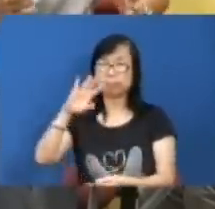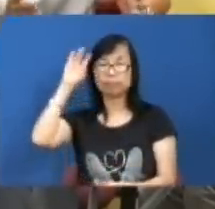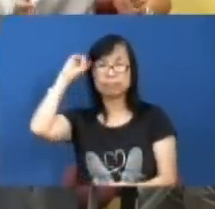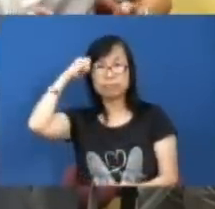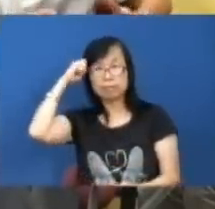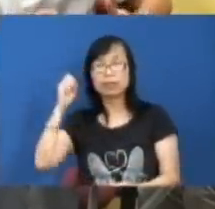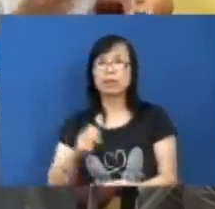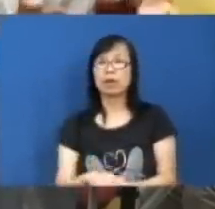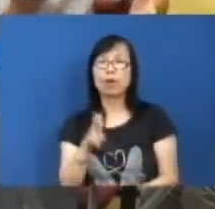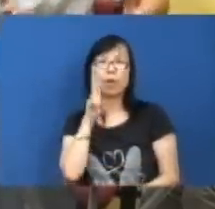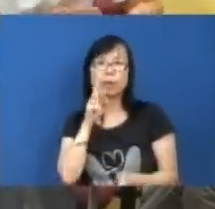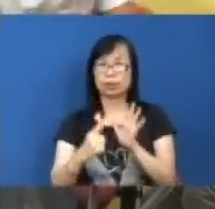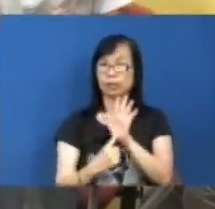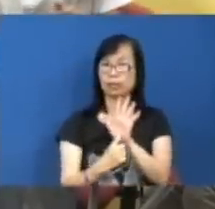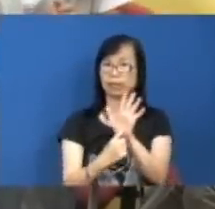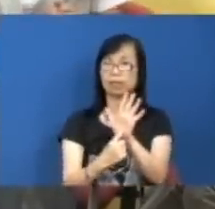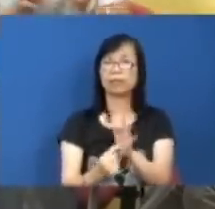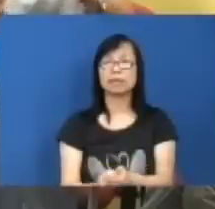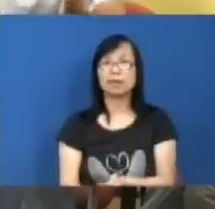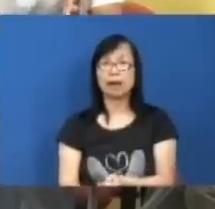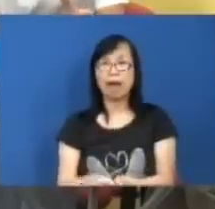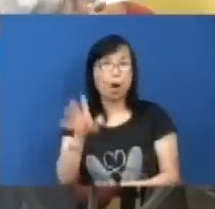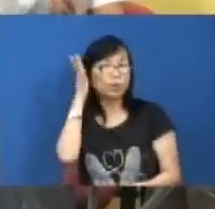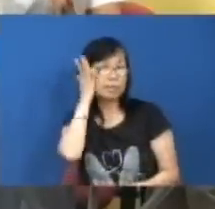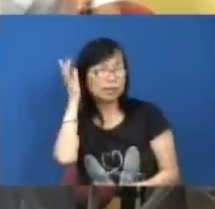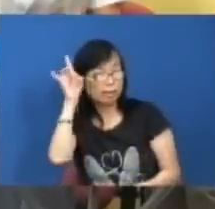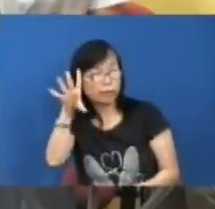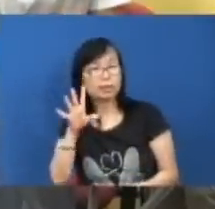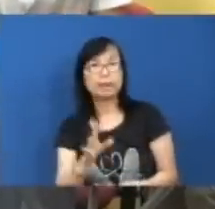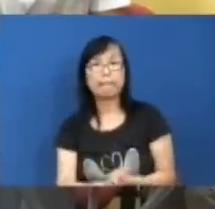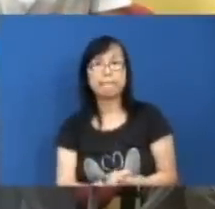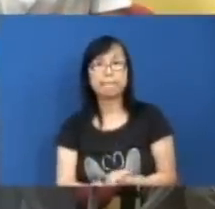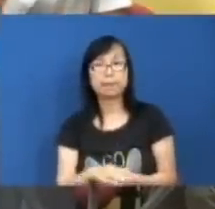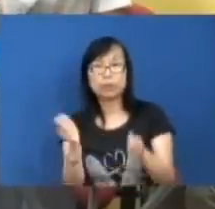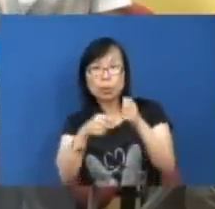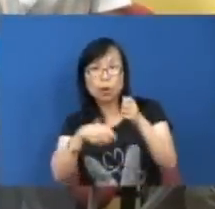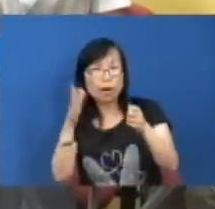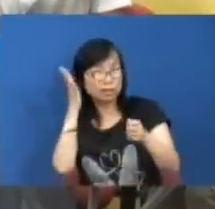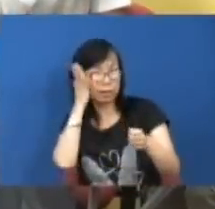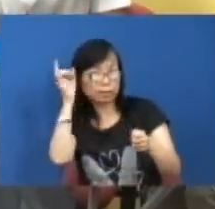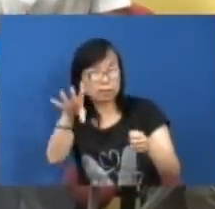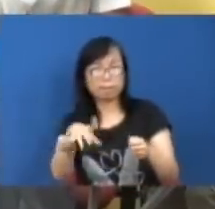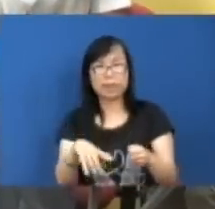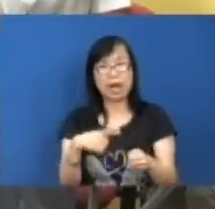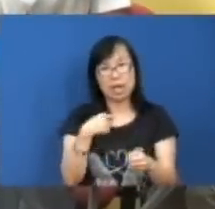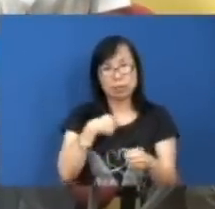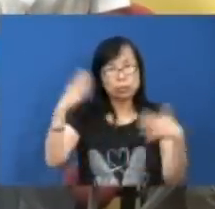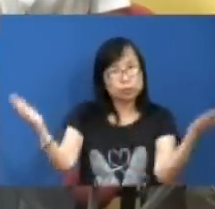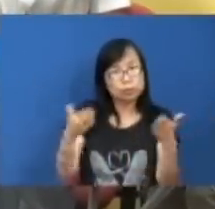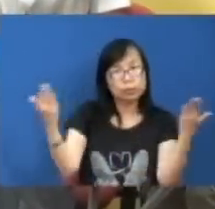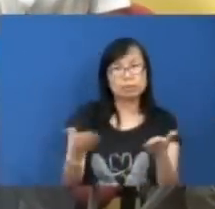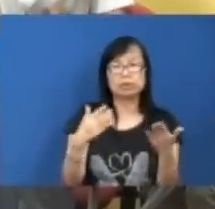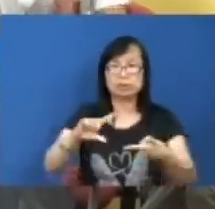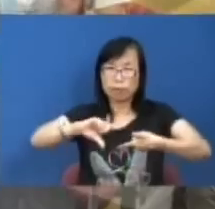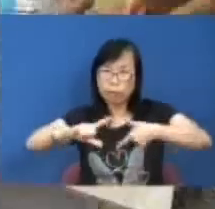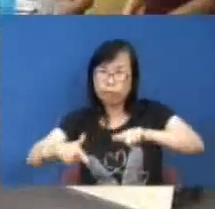果譬如舉個例，頭先剛才你講話柏寧酒店都係一個即係好好有。即係鼓勵性嘅一個方